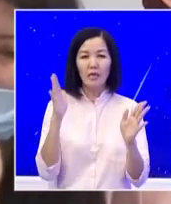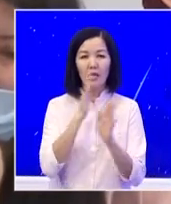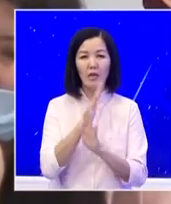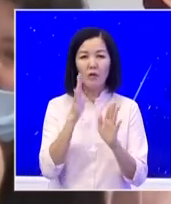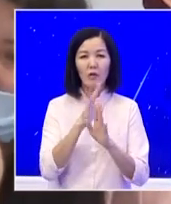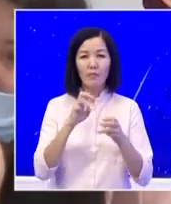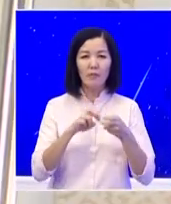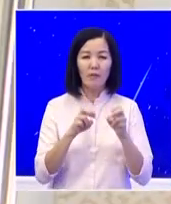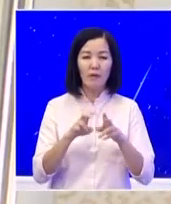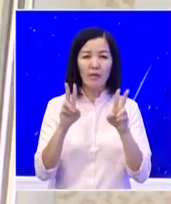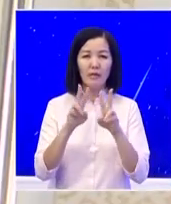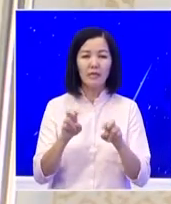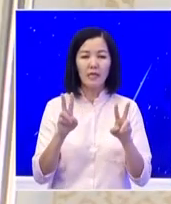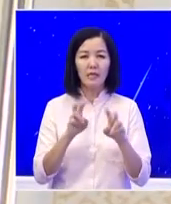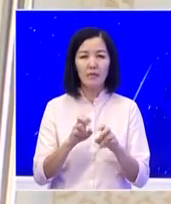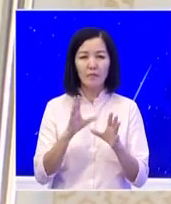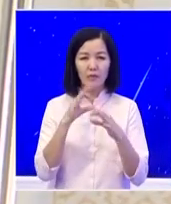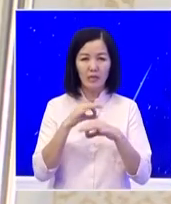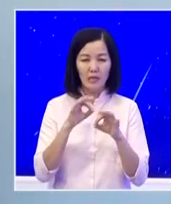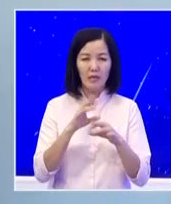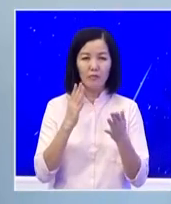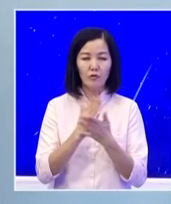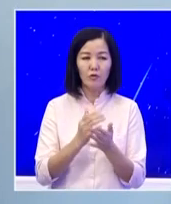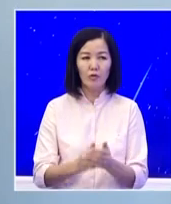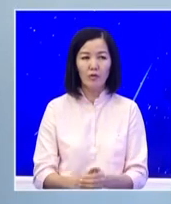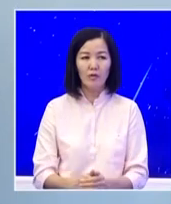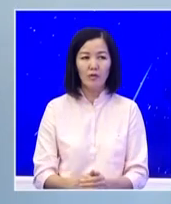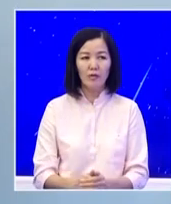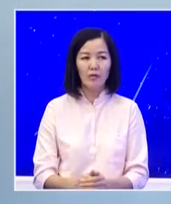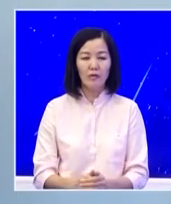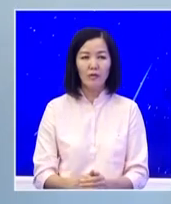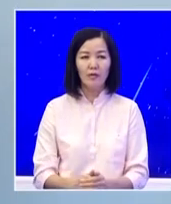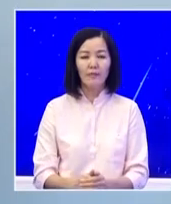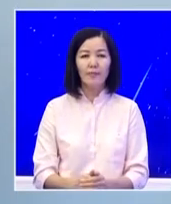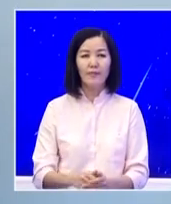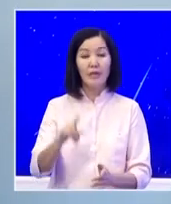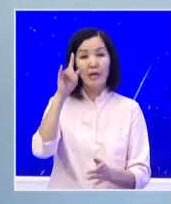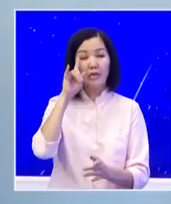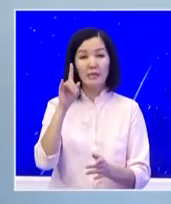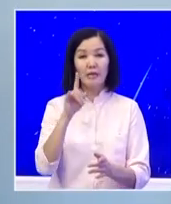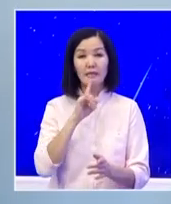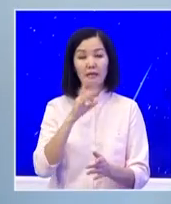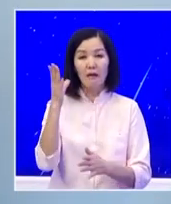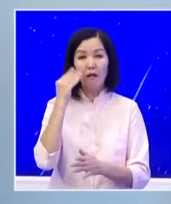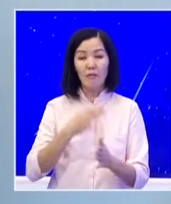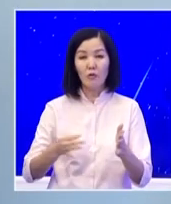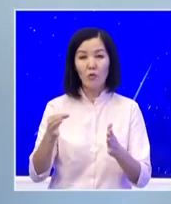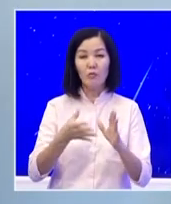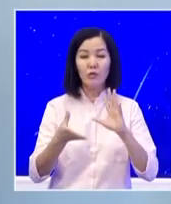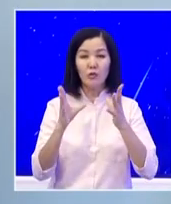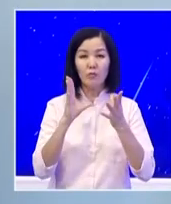түйткілді мәселелерді зерттеп, зерделеп жүр. Экоамбассадорлардың негізгі қызметі Қазақстанда оның ішінде Алматы облысы